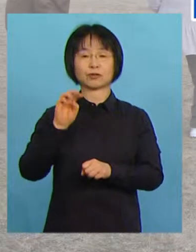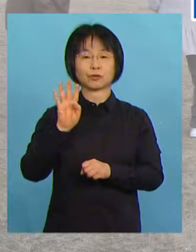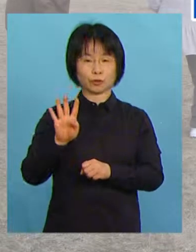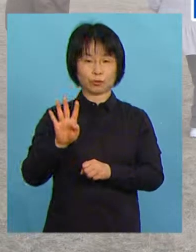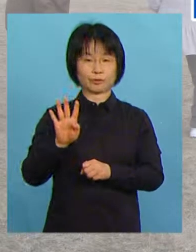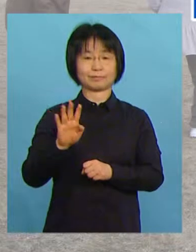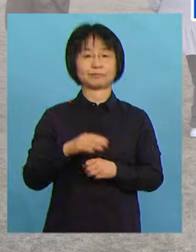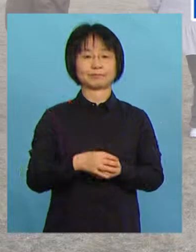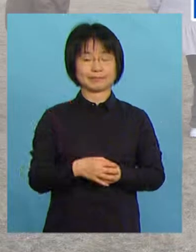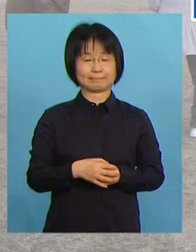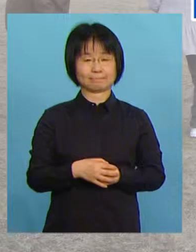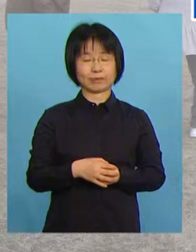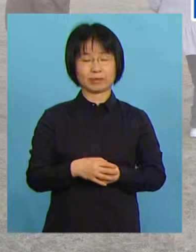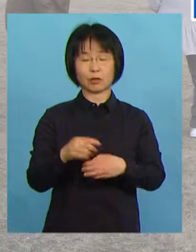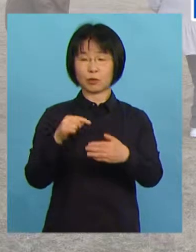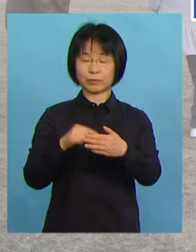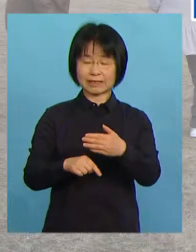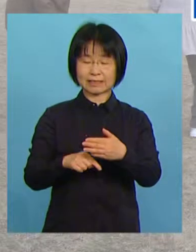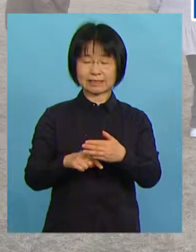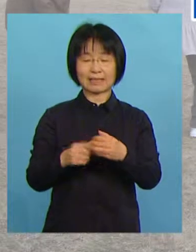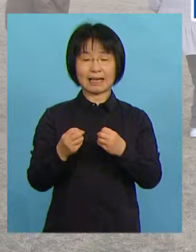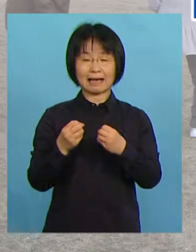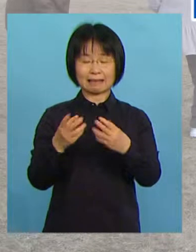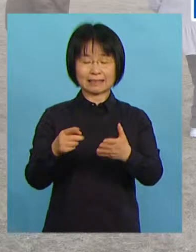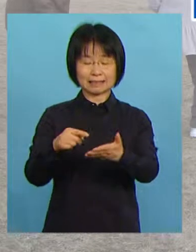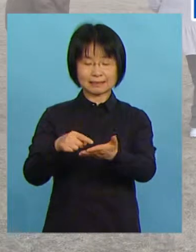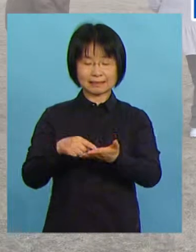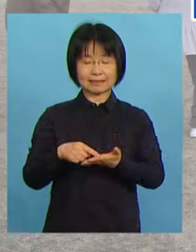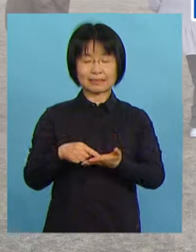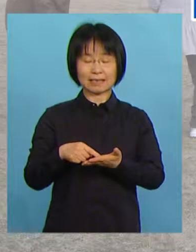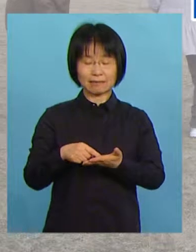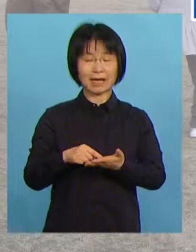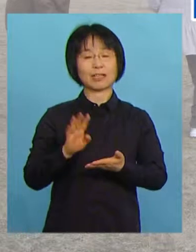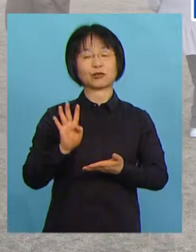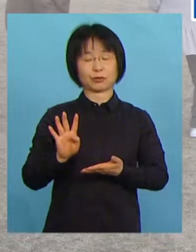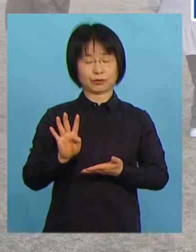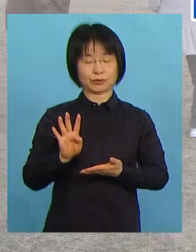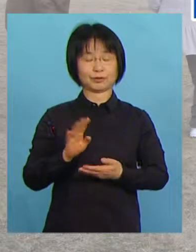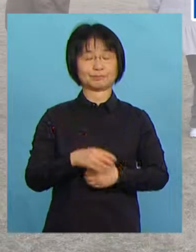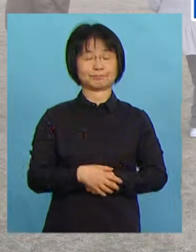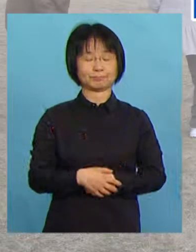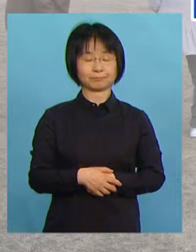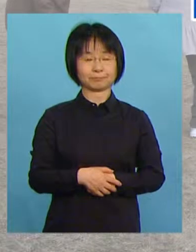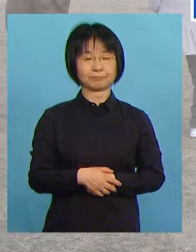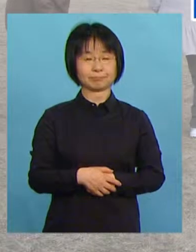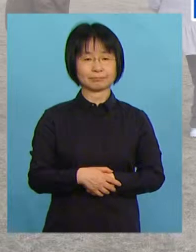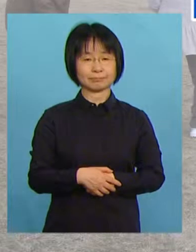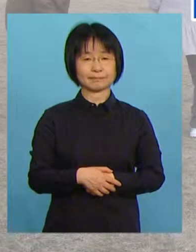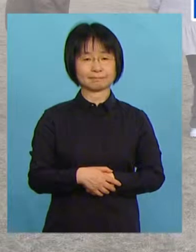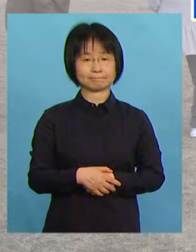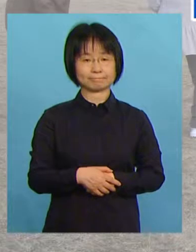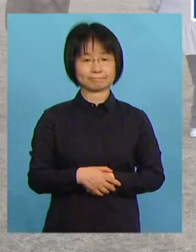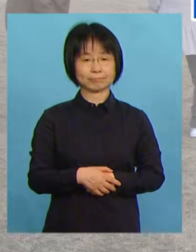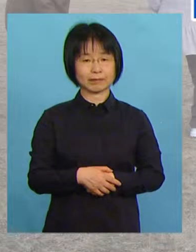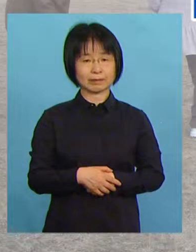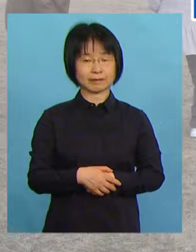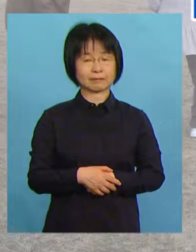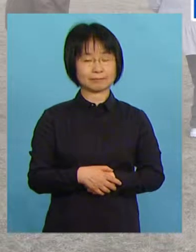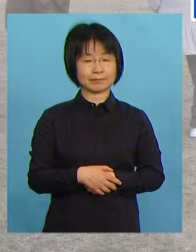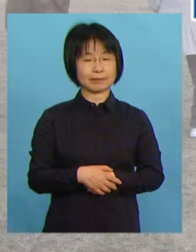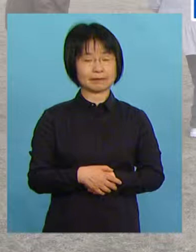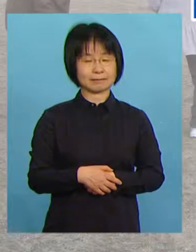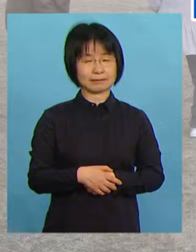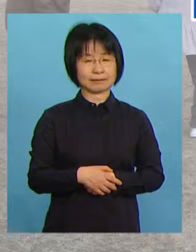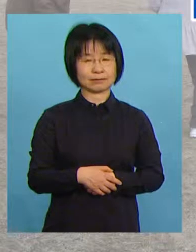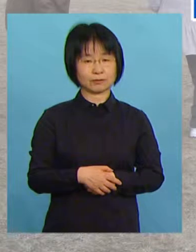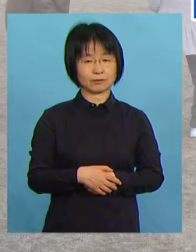ています。 はい、 そのうち新たに申請のあった事業は4事業でした。 なるほど、 主な申請事業は体操や